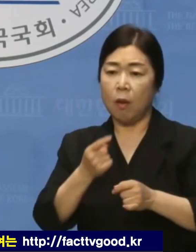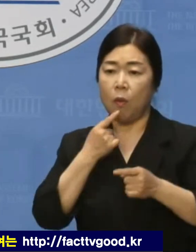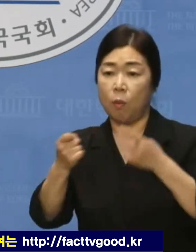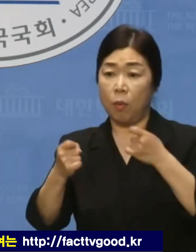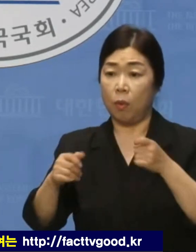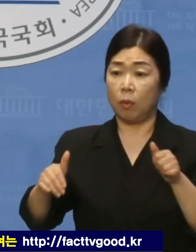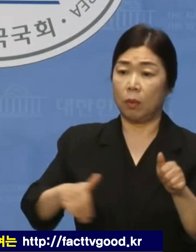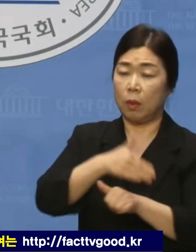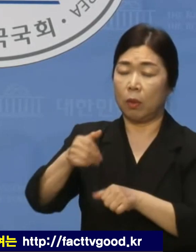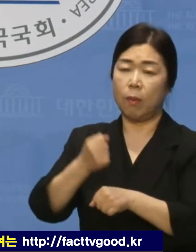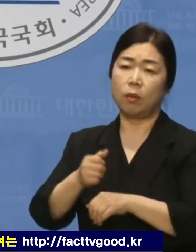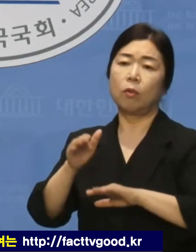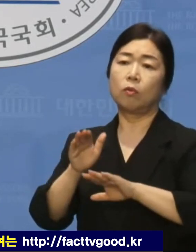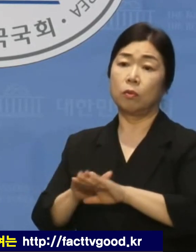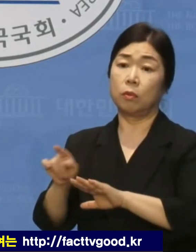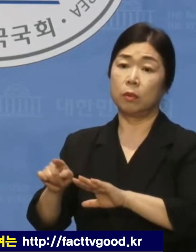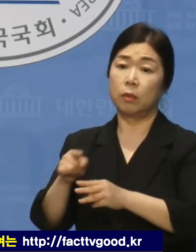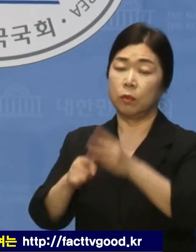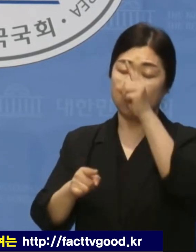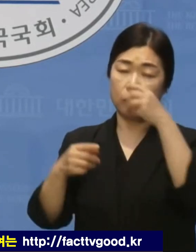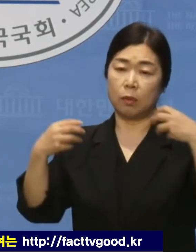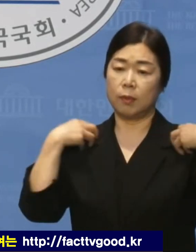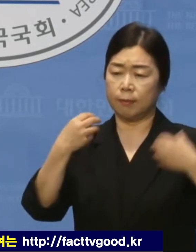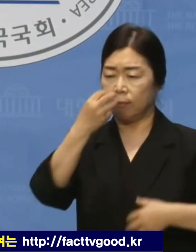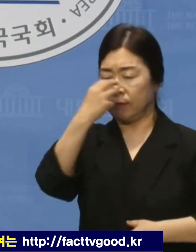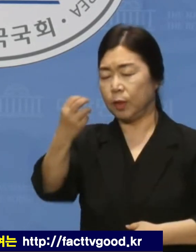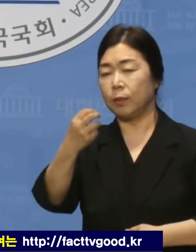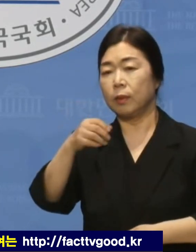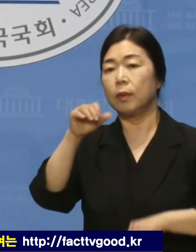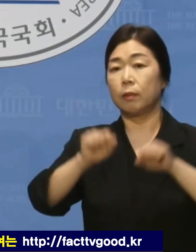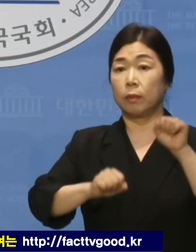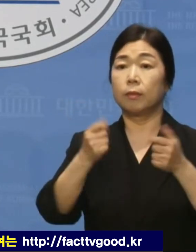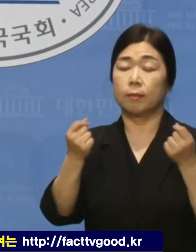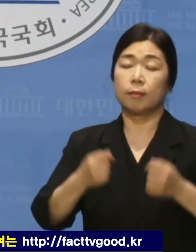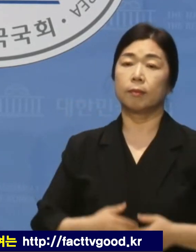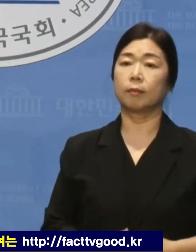만들고 있는 윤석열 정부의 오만한 폭주입니다.